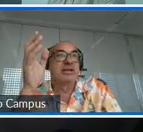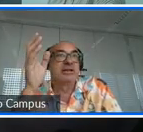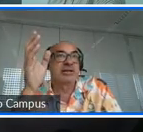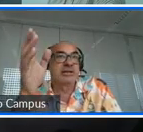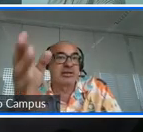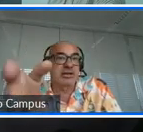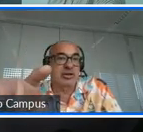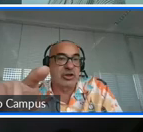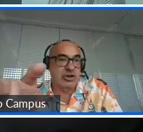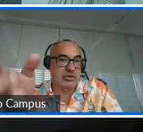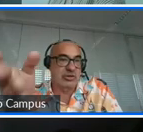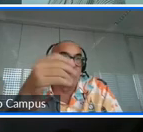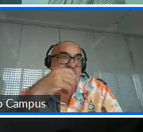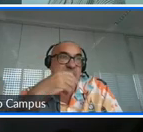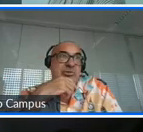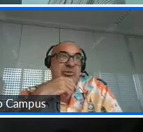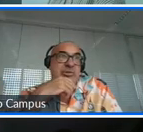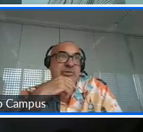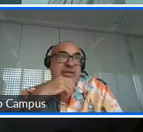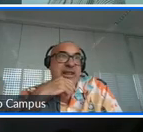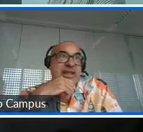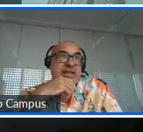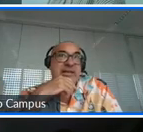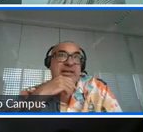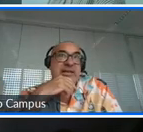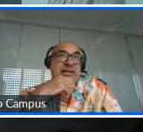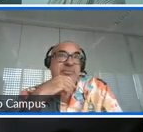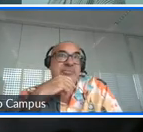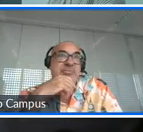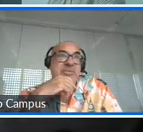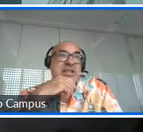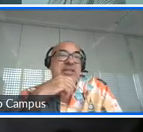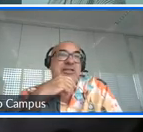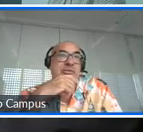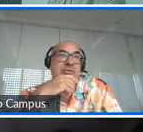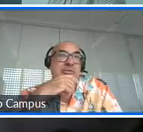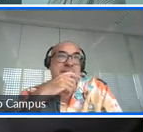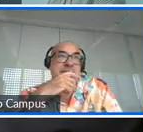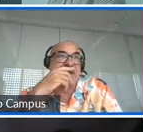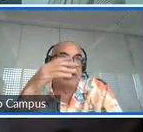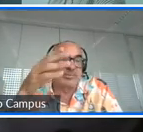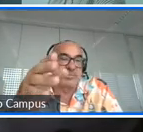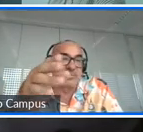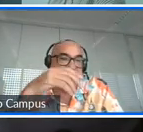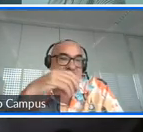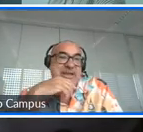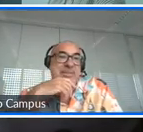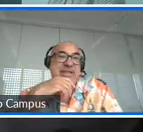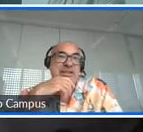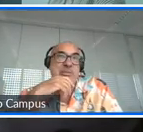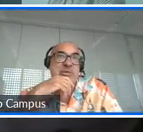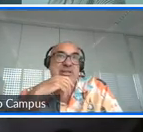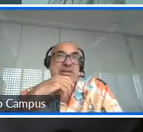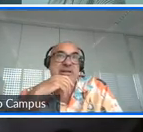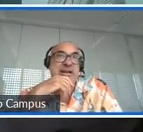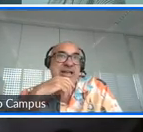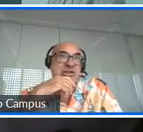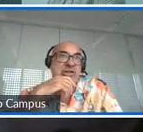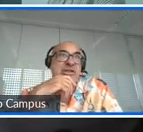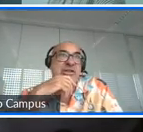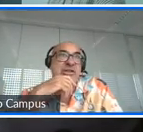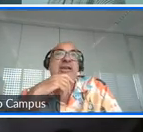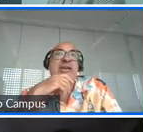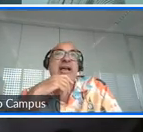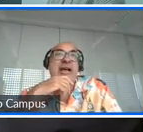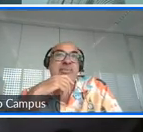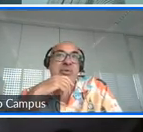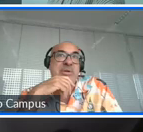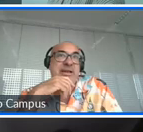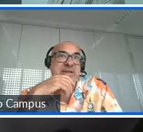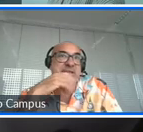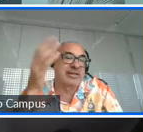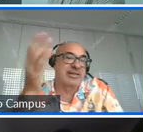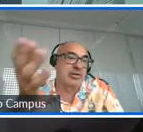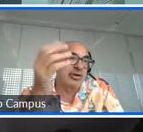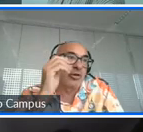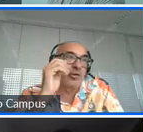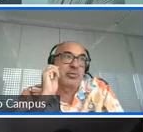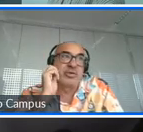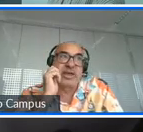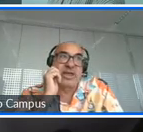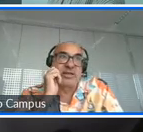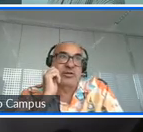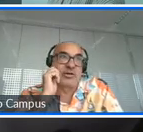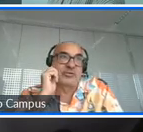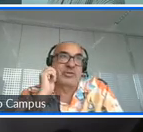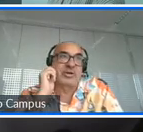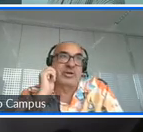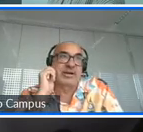maniera. Ci sono appunto negli strumenti che mette a disposizione l'AGID alle pubbliche